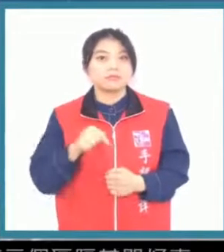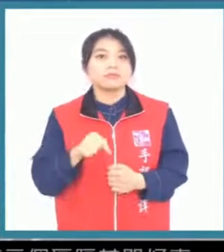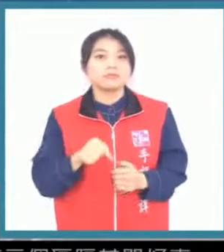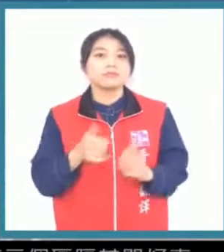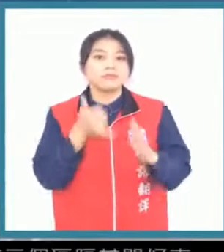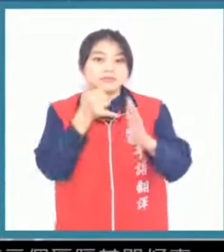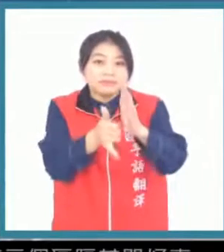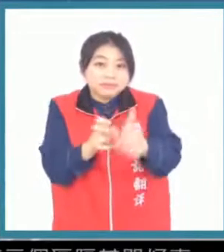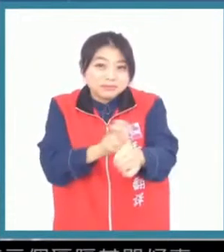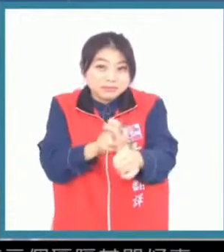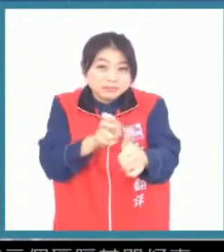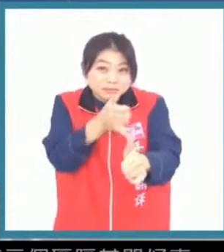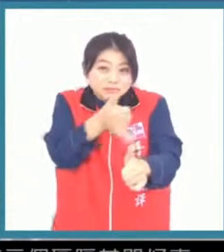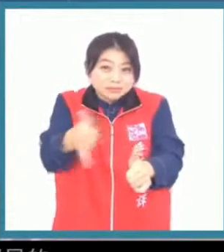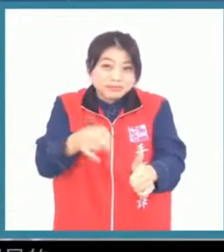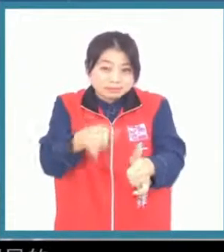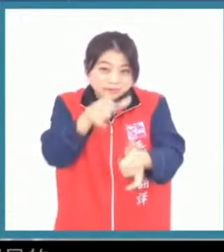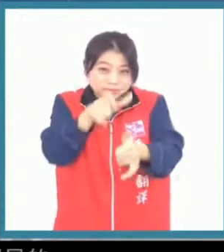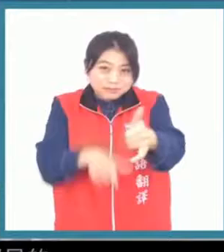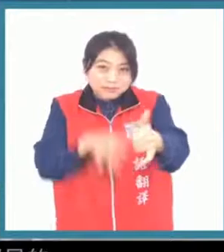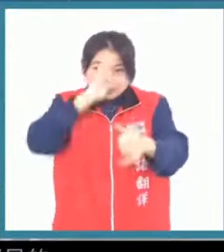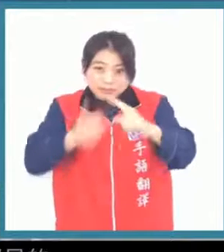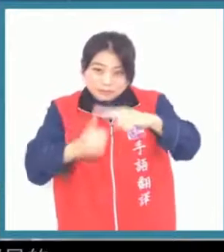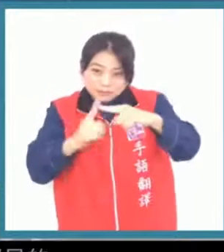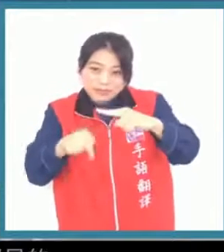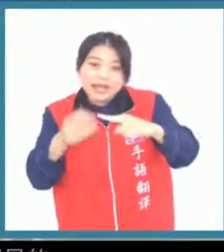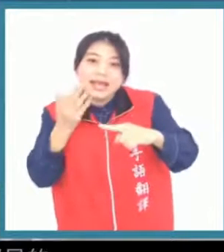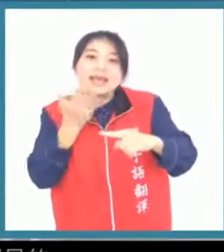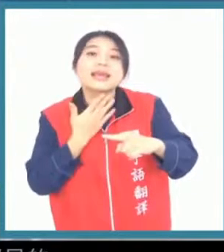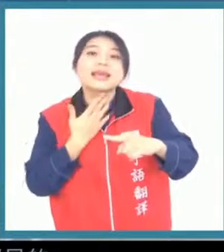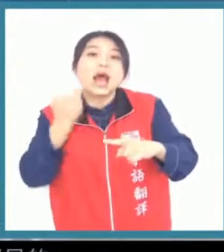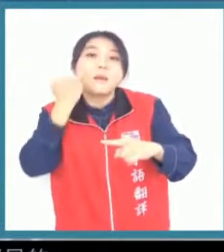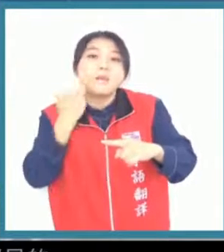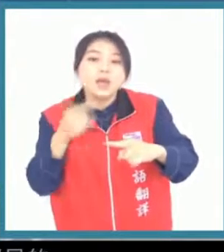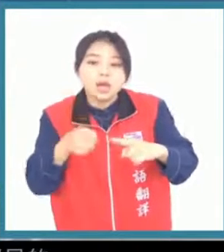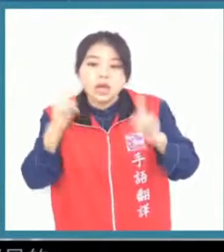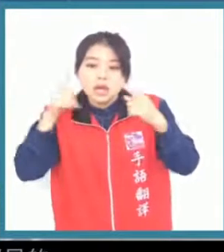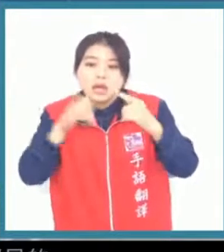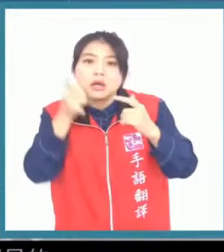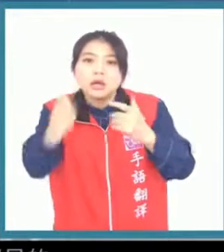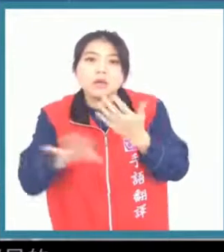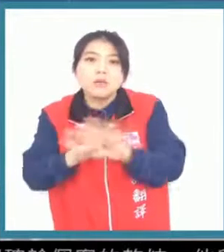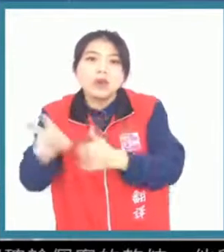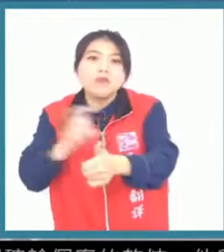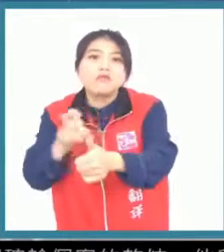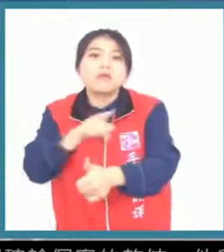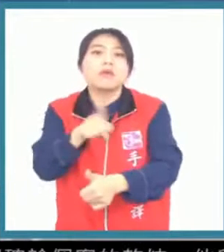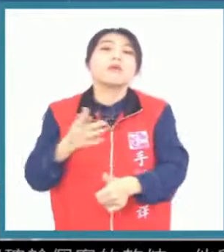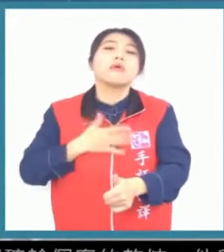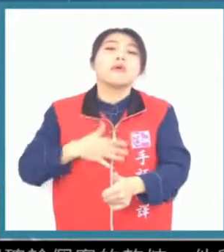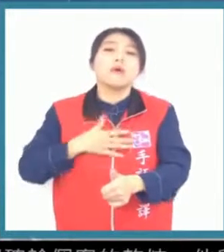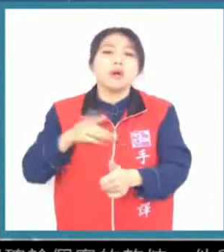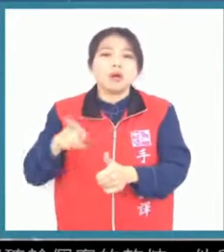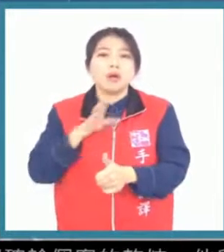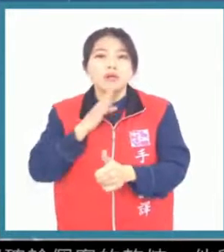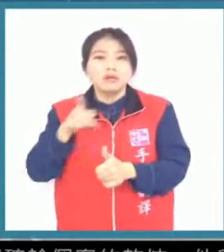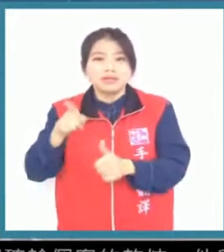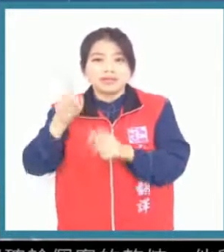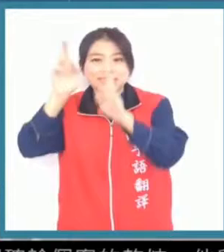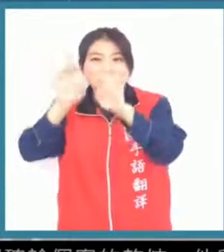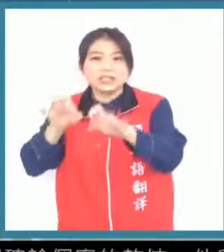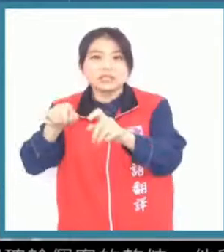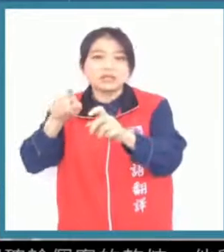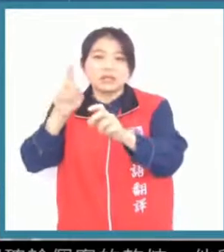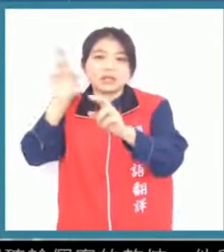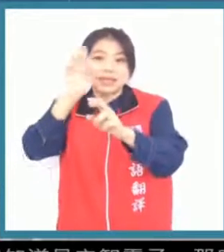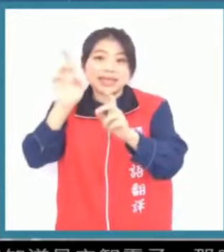的这个确诊个案的干妹，她所服务的职场大家知道是弘智电子，那